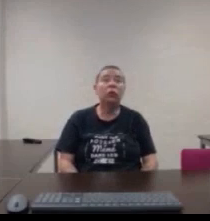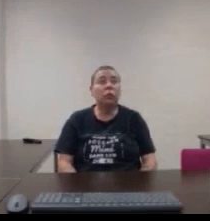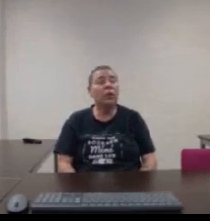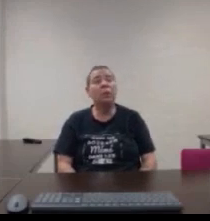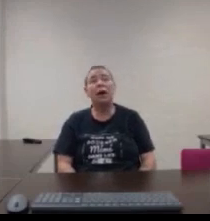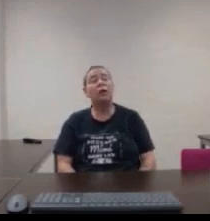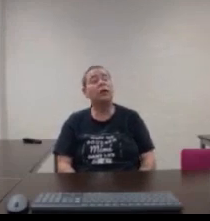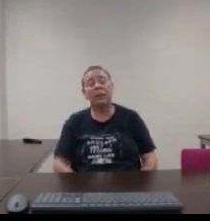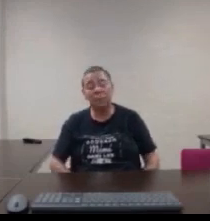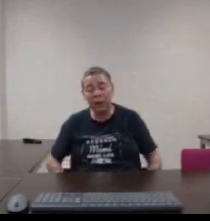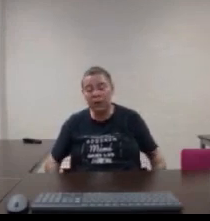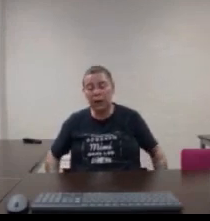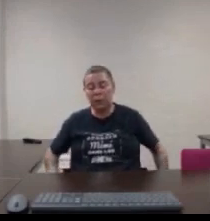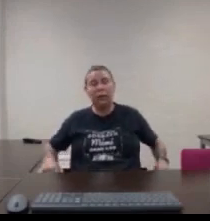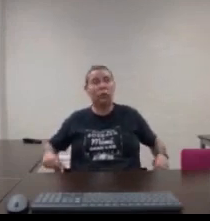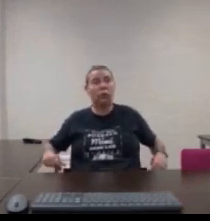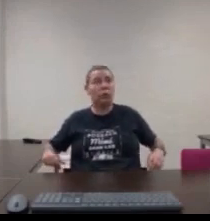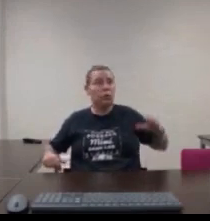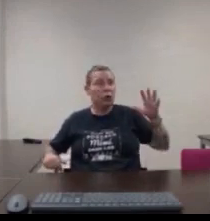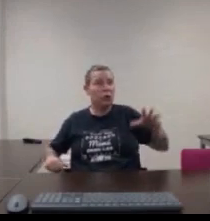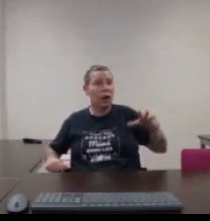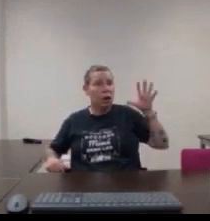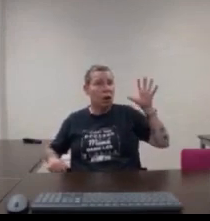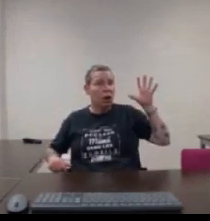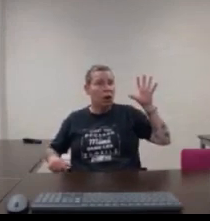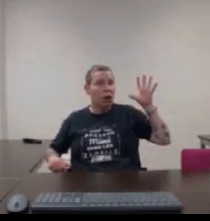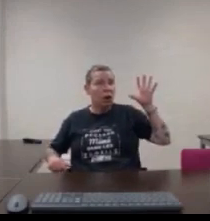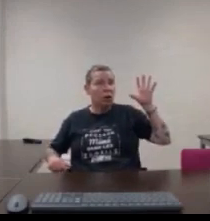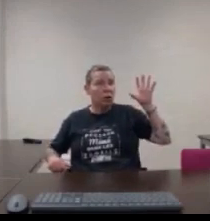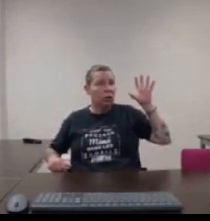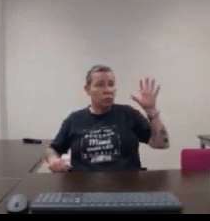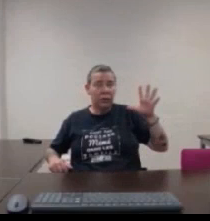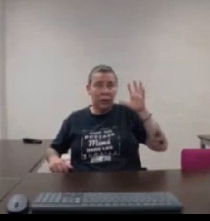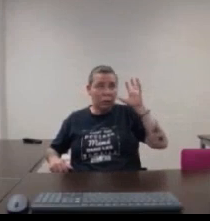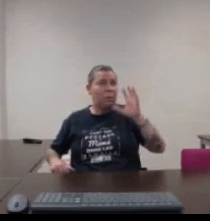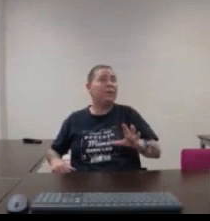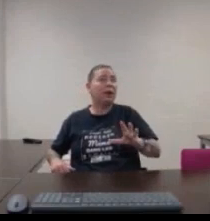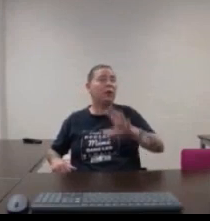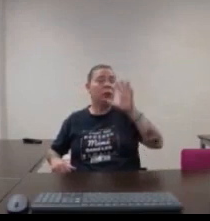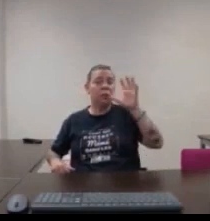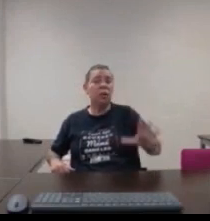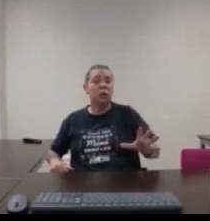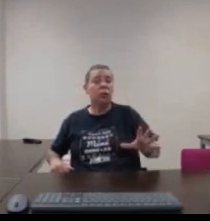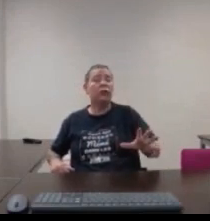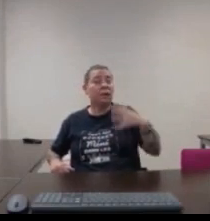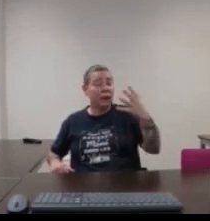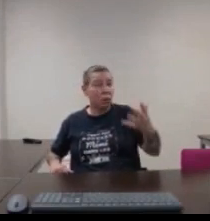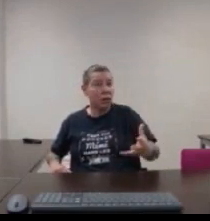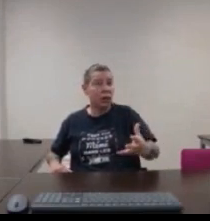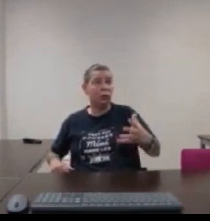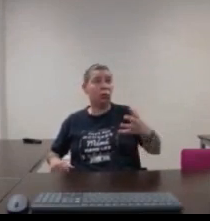en a plein d'autres, c'était pas l'objet de la présentation d'aujourd'hui, mais en tout cas, on peut pas faire l'économie